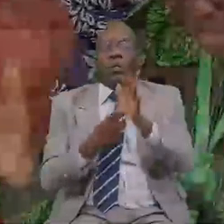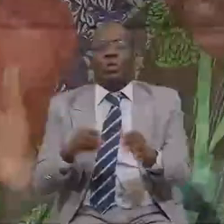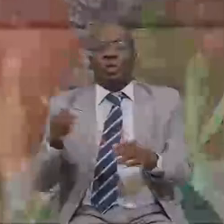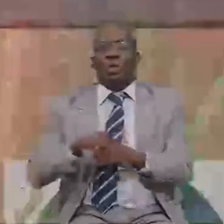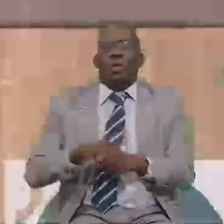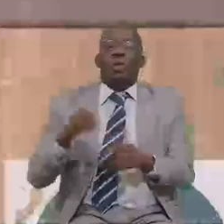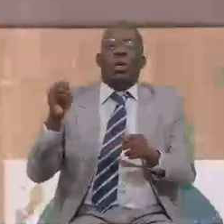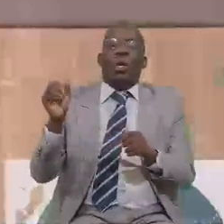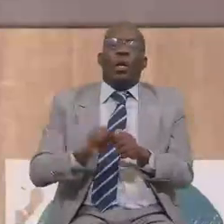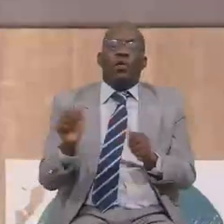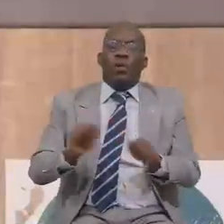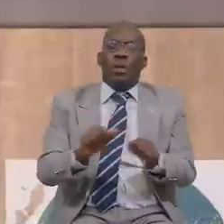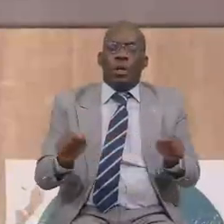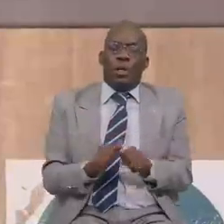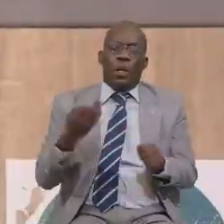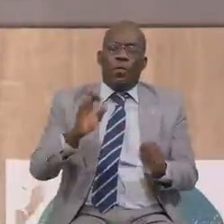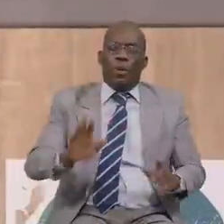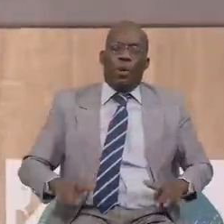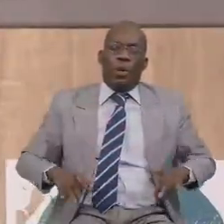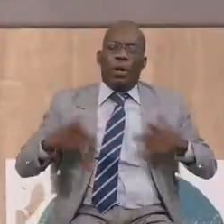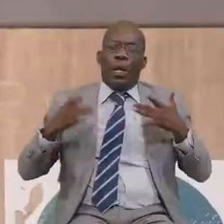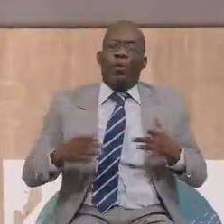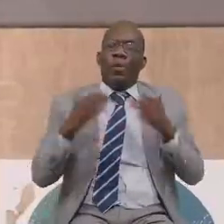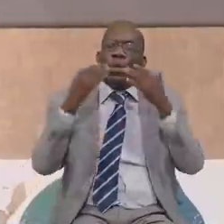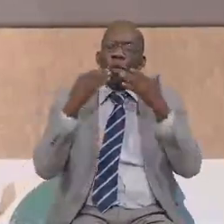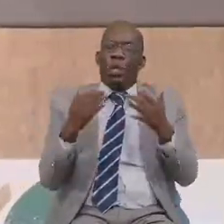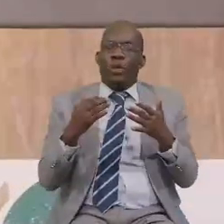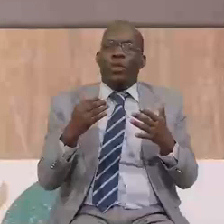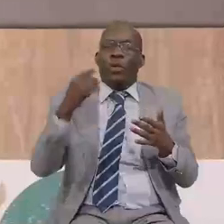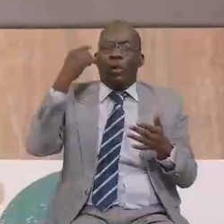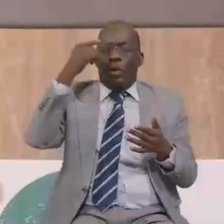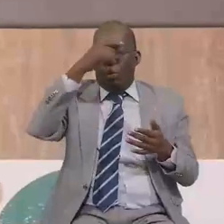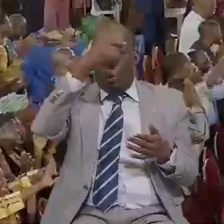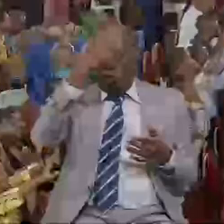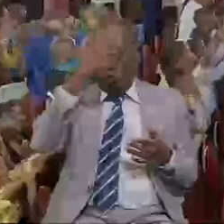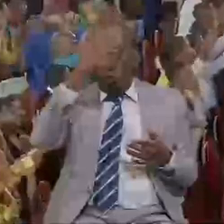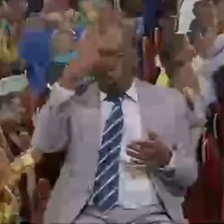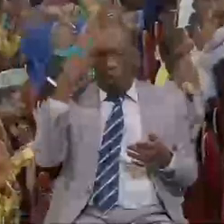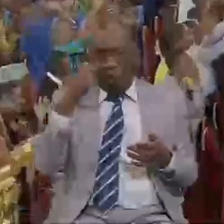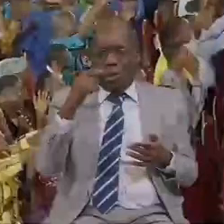l'exaucement. Au nom de Jésus, nous prions.